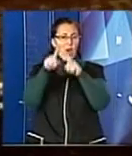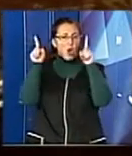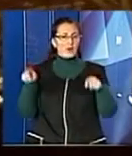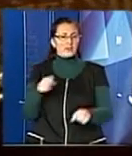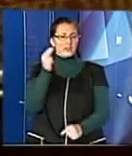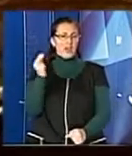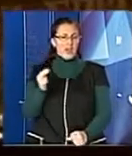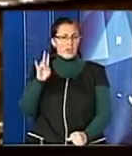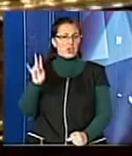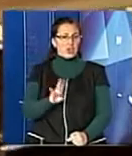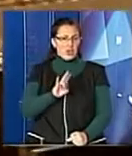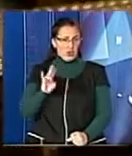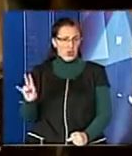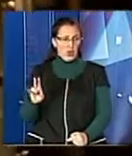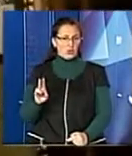епінія ради свого